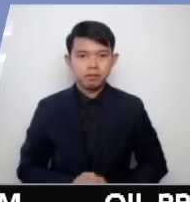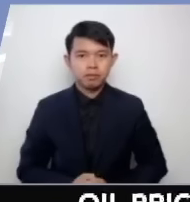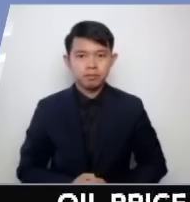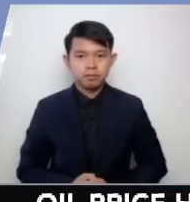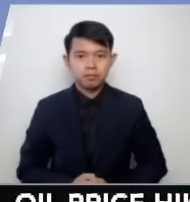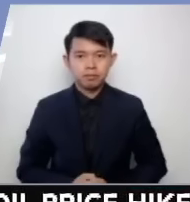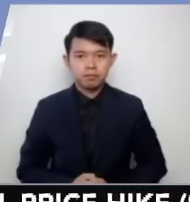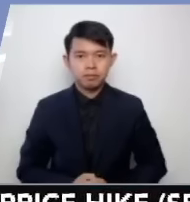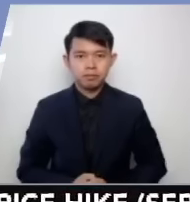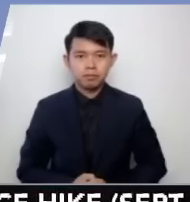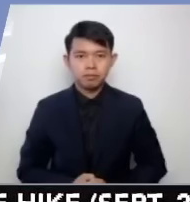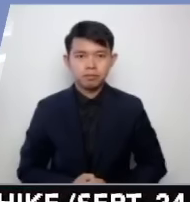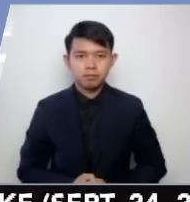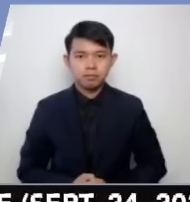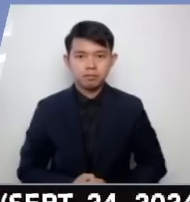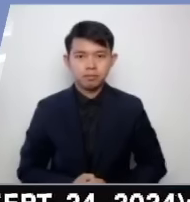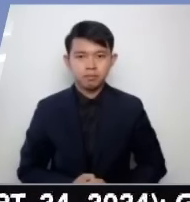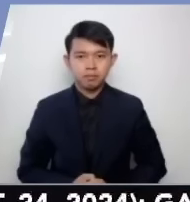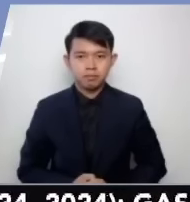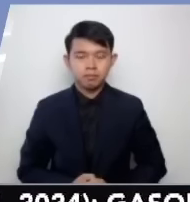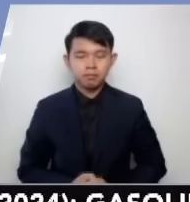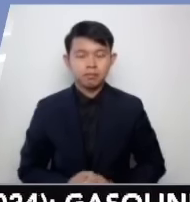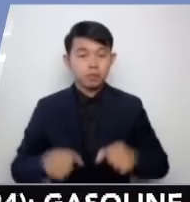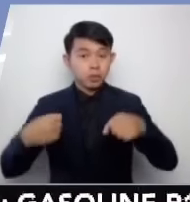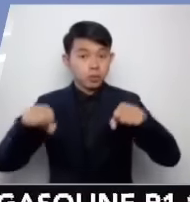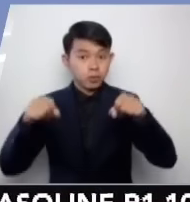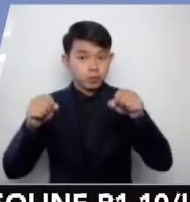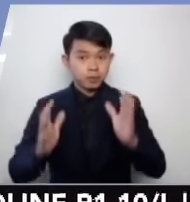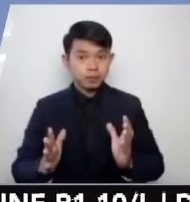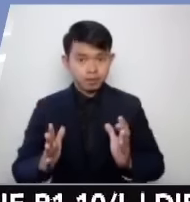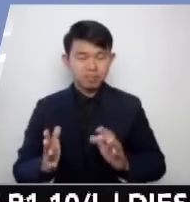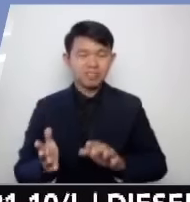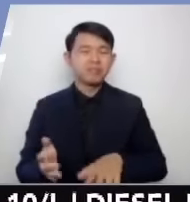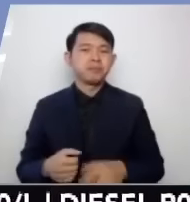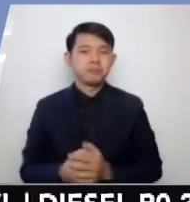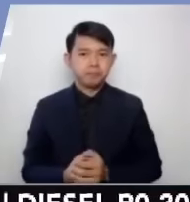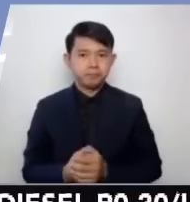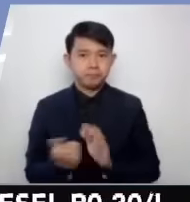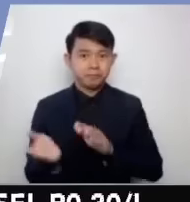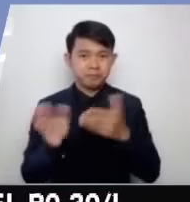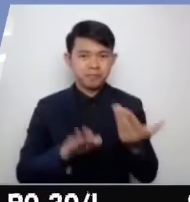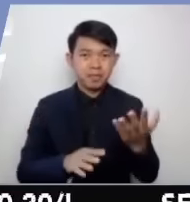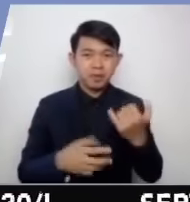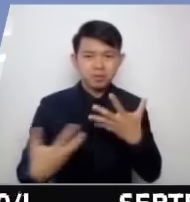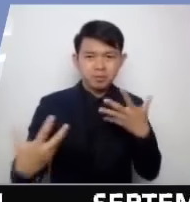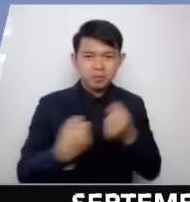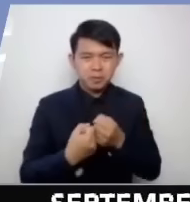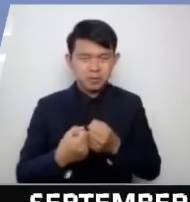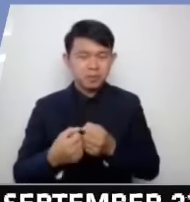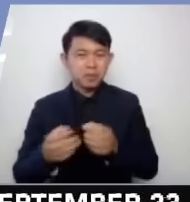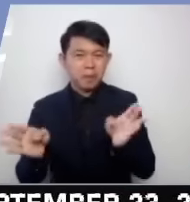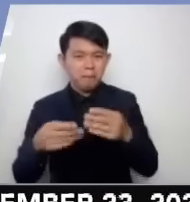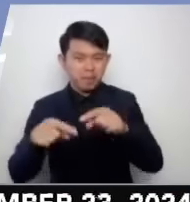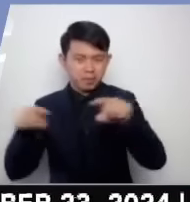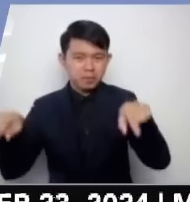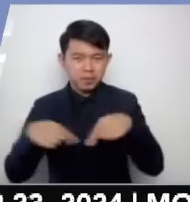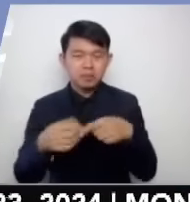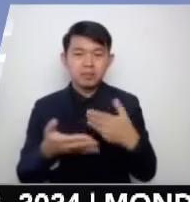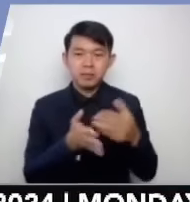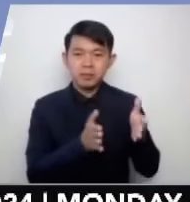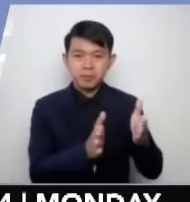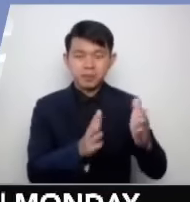Patay ang isang rider matapos bumangga sa plant box sa Center Island sa Marikina. Ang insidente, dobleng sakit para sa